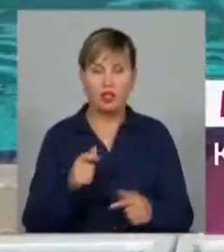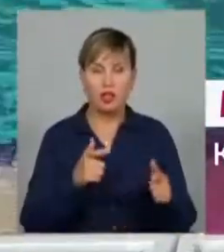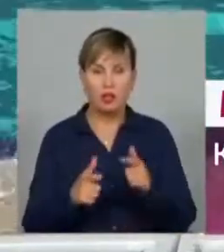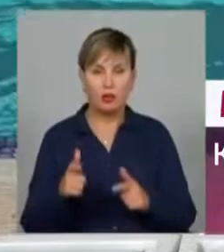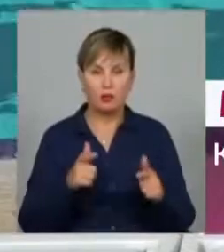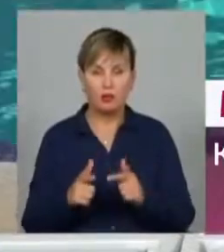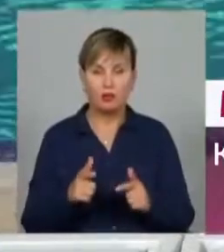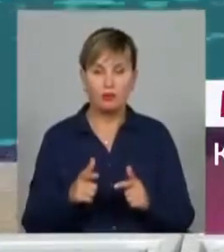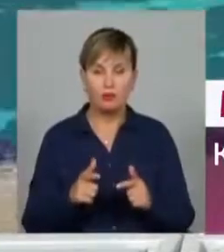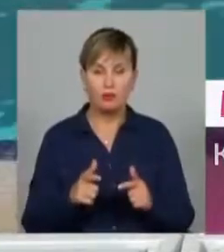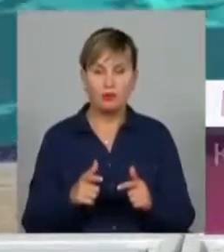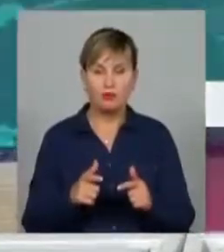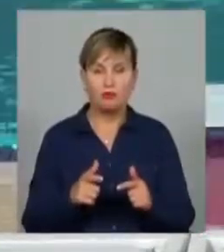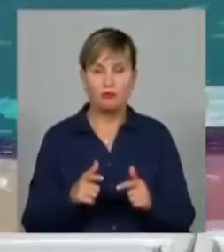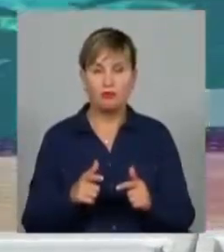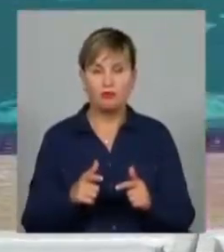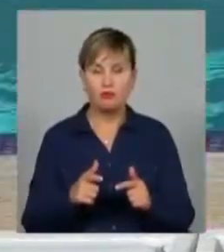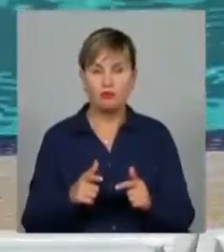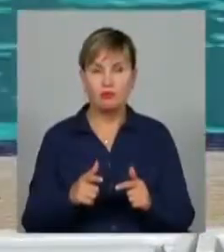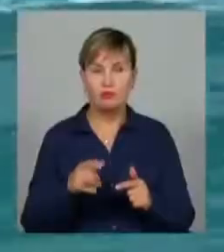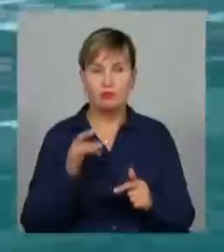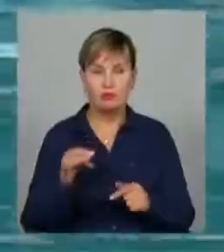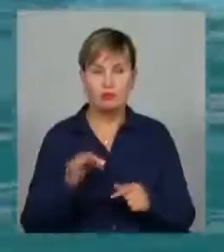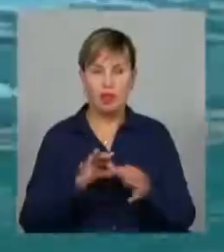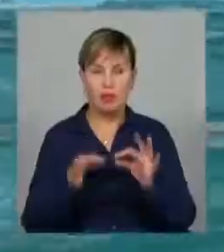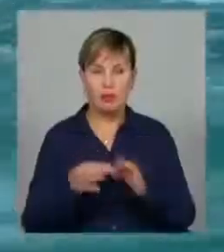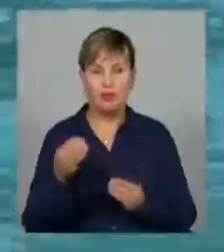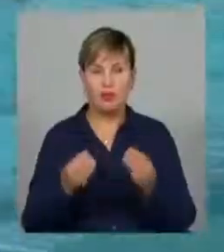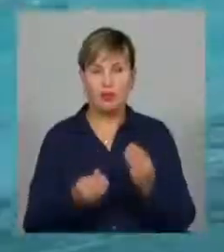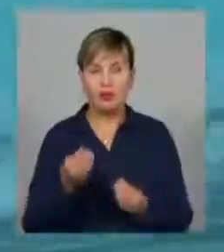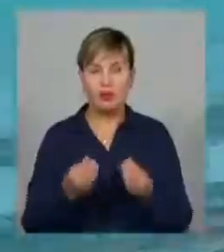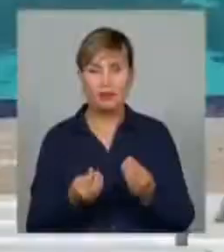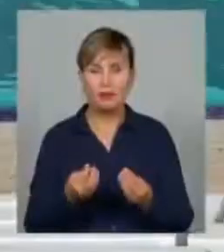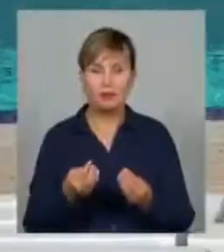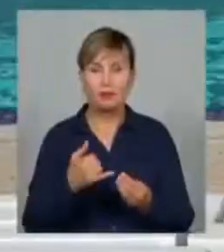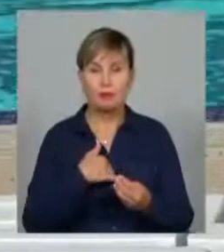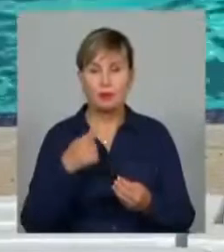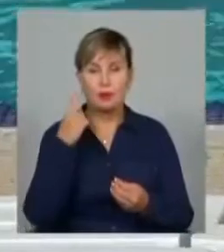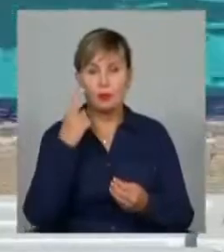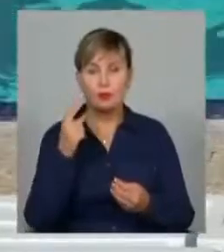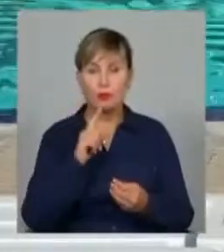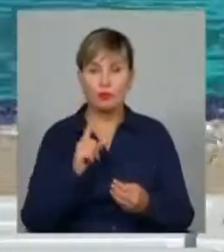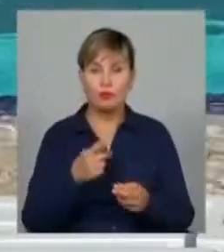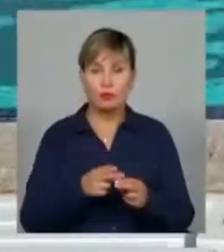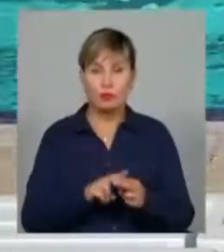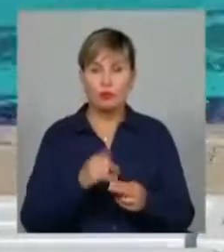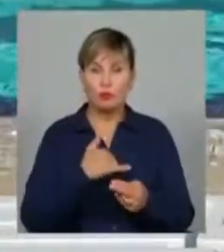Готовимся к мировой лиге и к Олимпийским играм. Ну, мы ставим перед собой только самые высокие